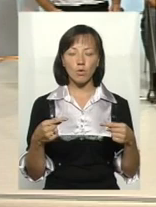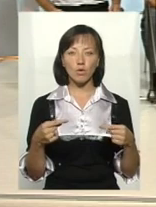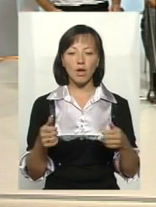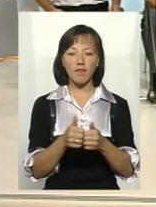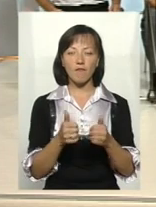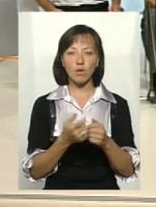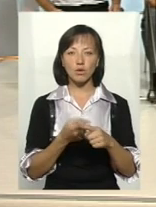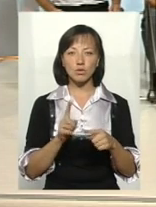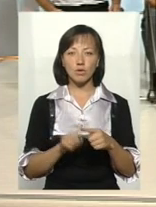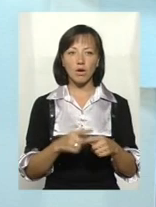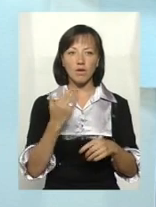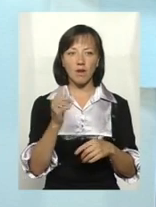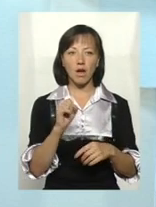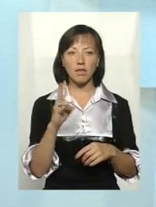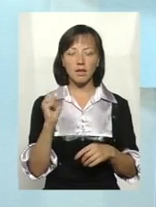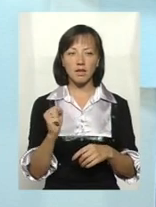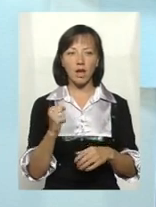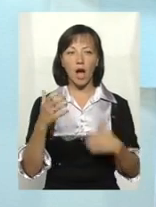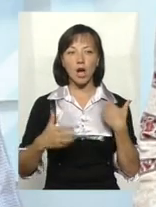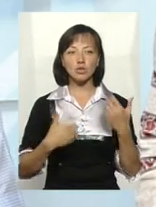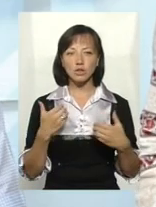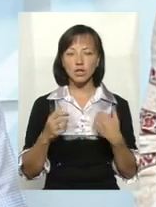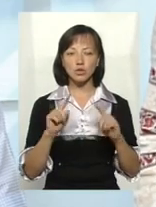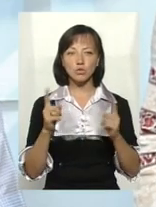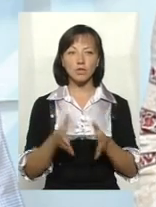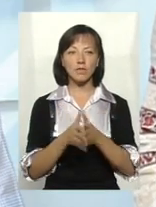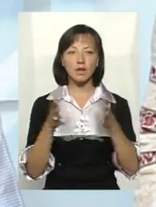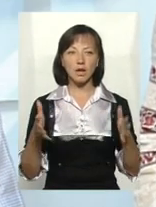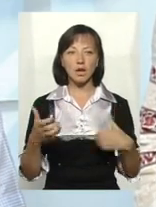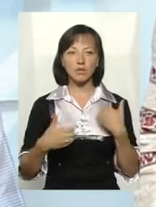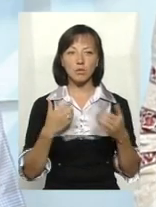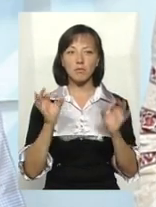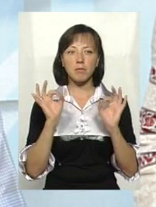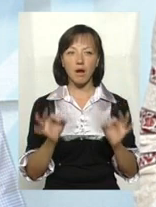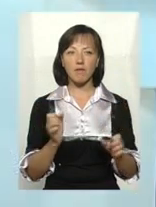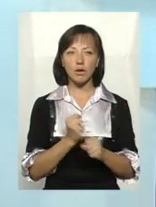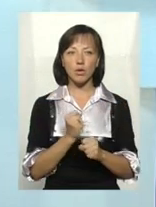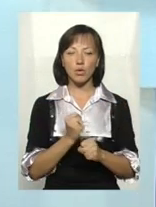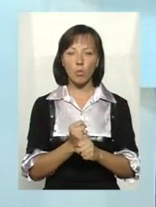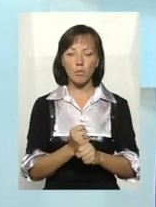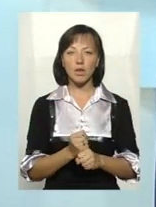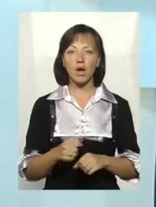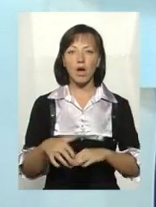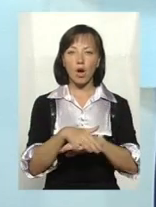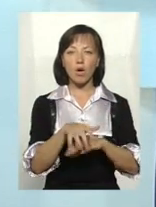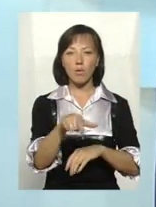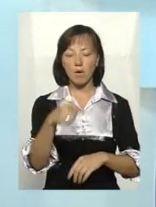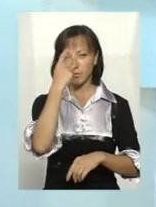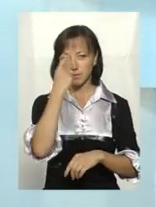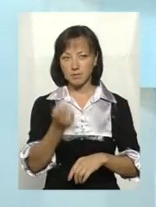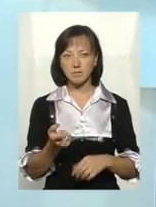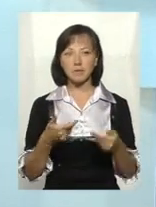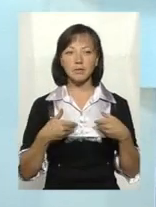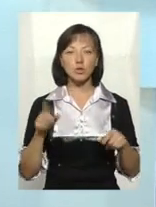навколо цього, так як ви, пані Анно, сказали, ажіотаж, ще дуже великий ажіотаж. Правильно робить громада, що дає меседж.